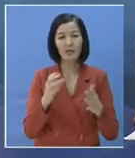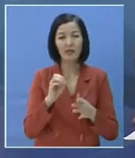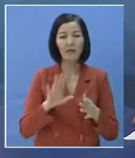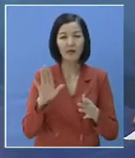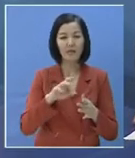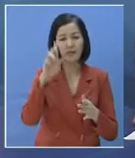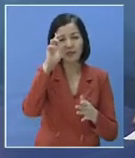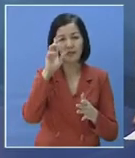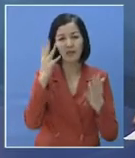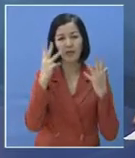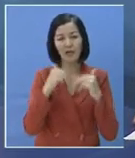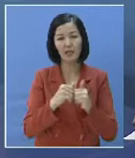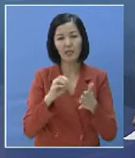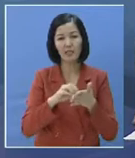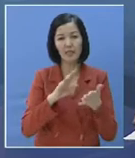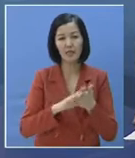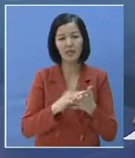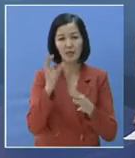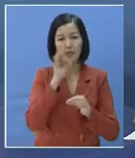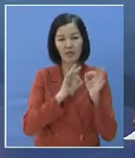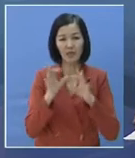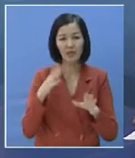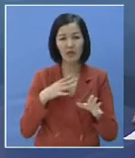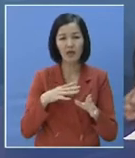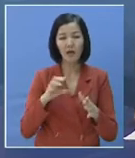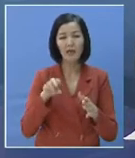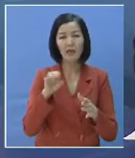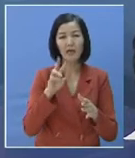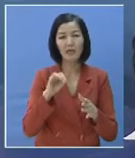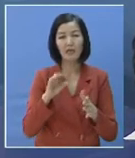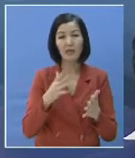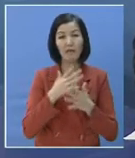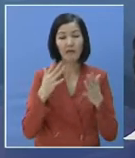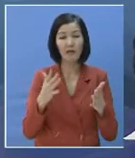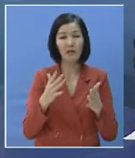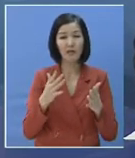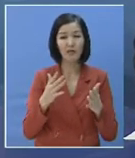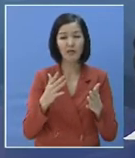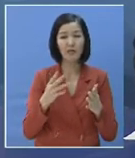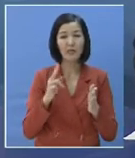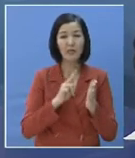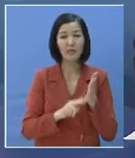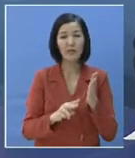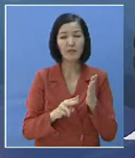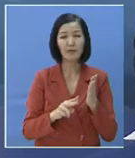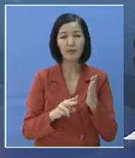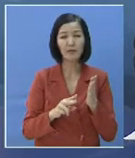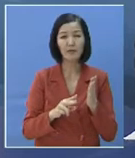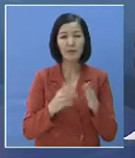европейских стран, количество зарегистрированных лекарственных препаратов в Дании невелико. Чуть больше 7,5